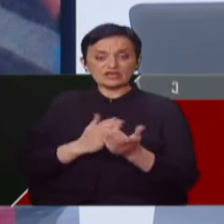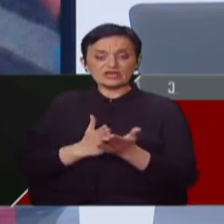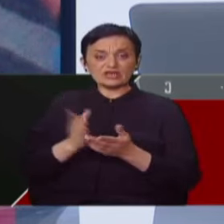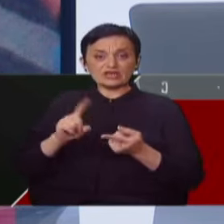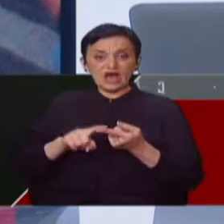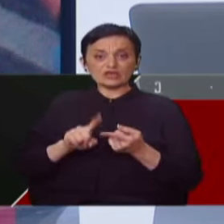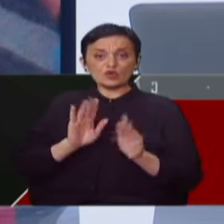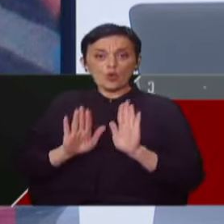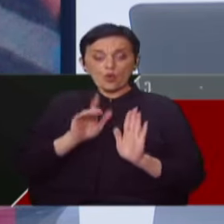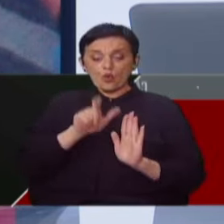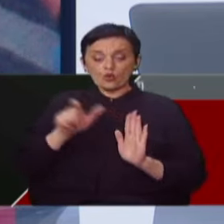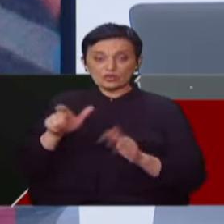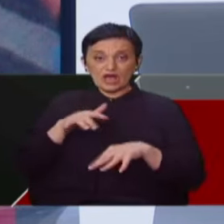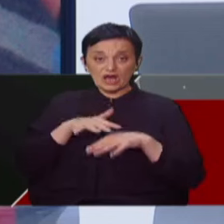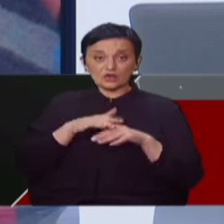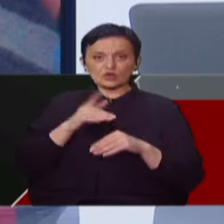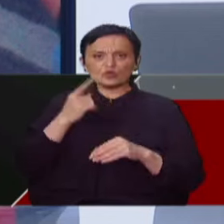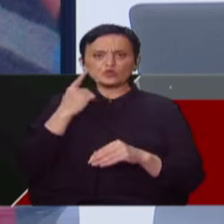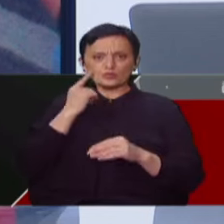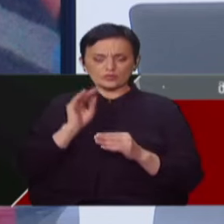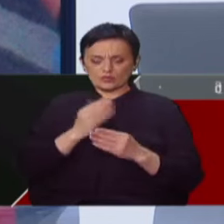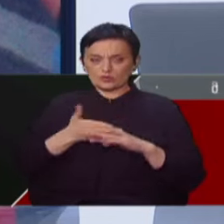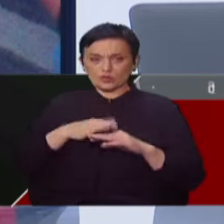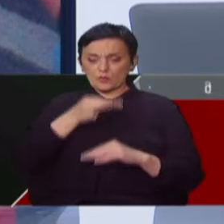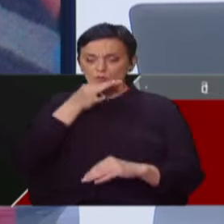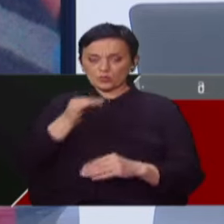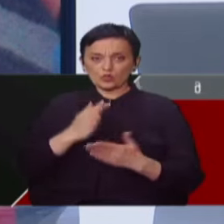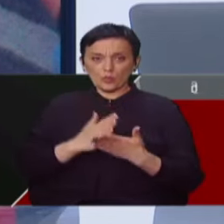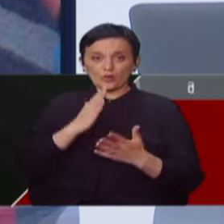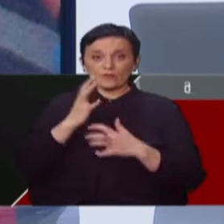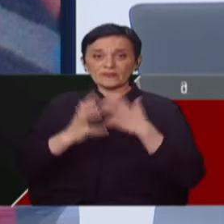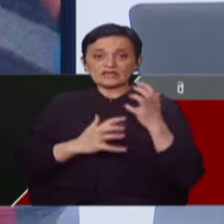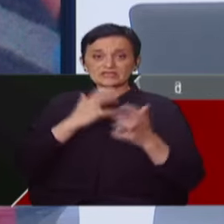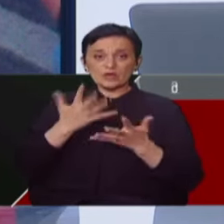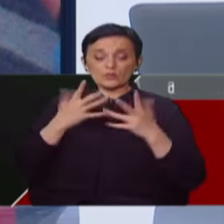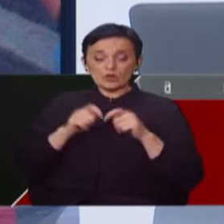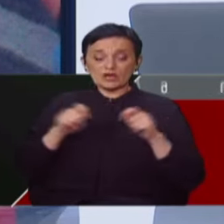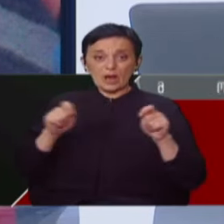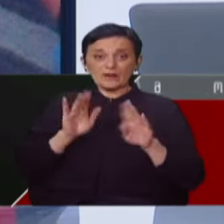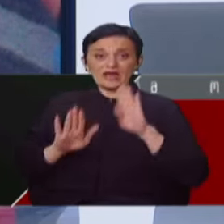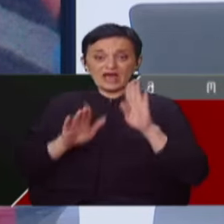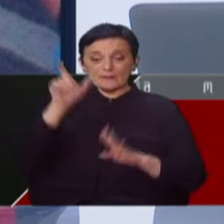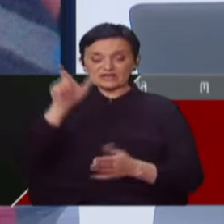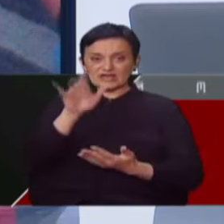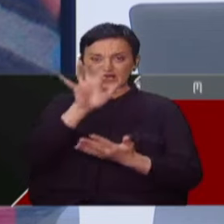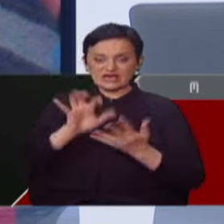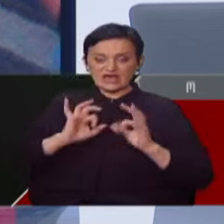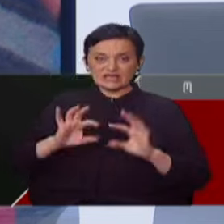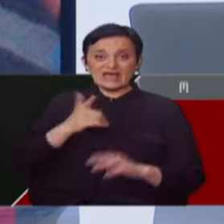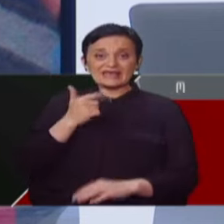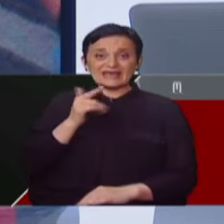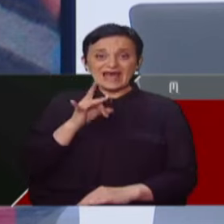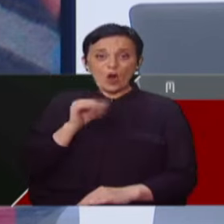აქციების ორგანიზატორებისთვის. ხელისუფლებისგან საკმაოდ მწვავე გამოხმაურება მოჰყვა საერთაშორისო გამჭვირვალობის ხელმძღვანელის განცხადებას. ეკაგი